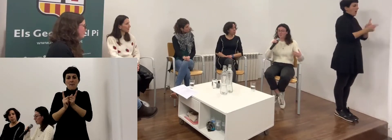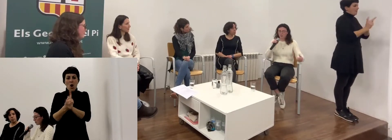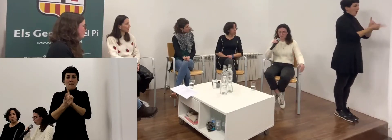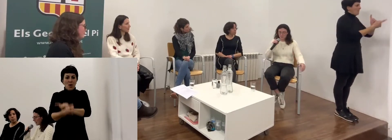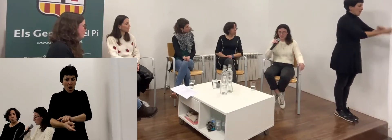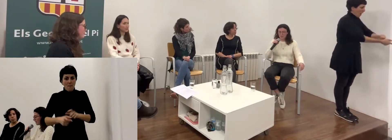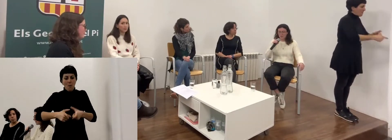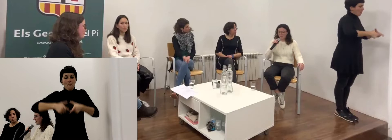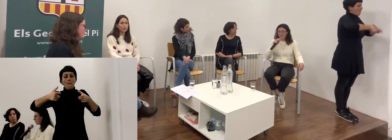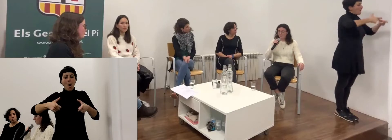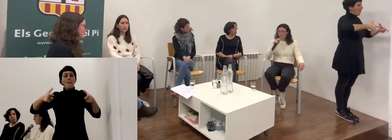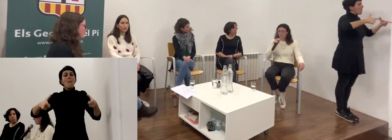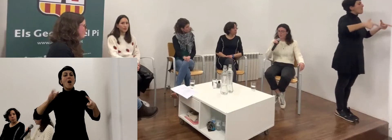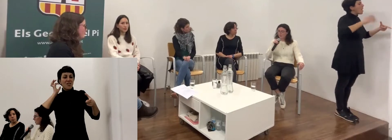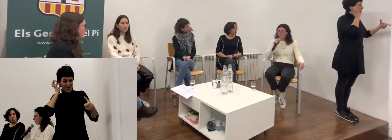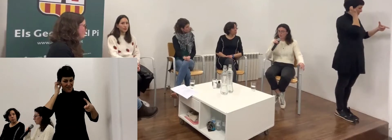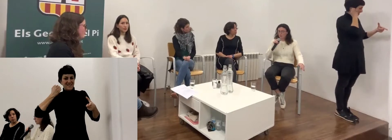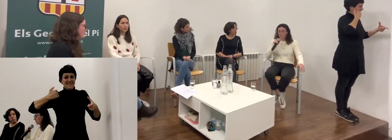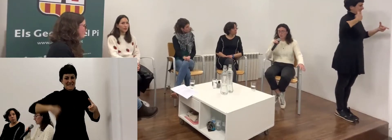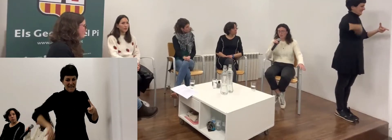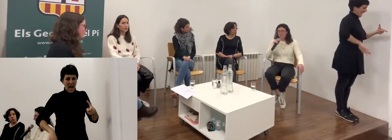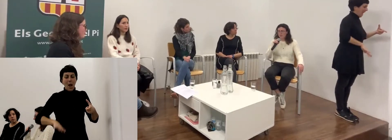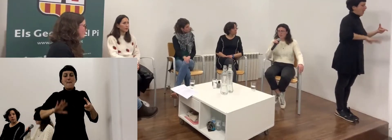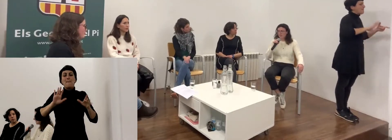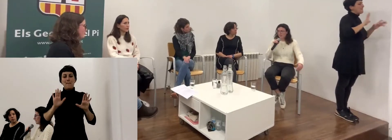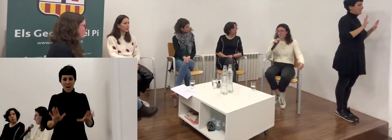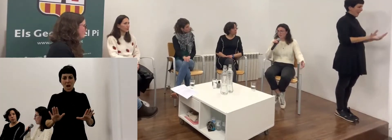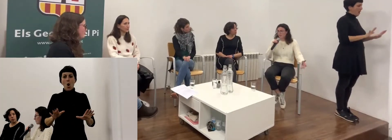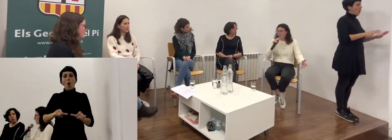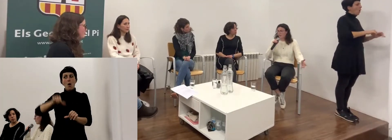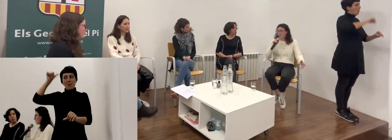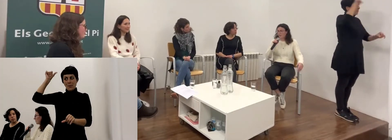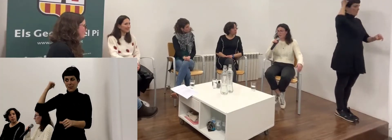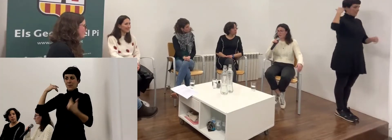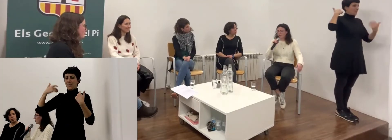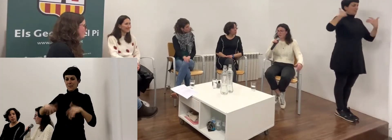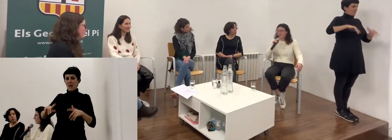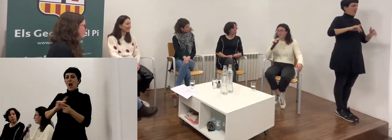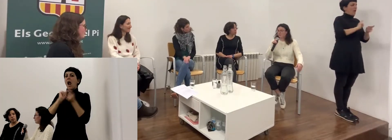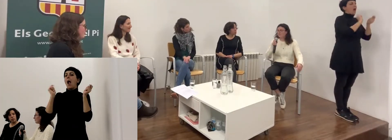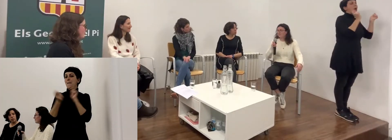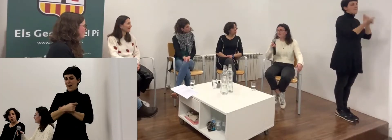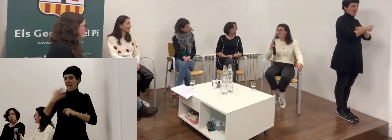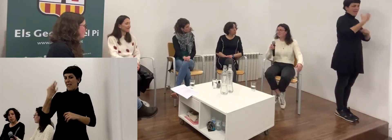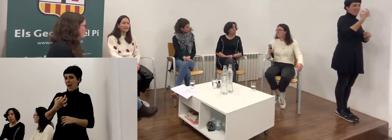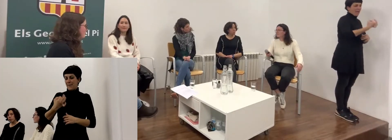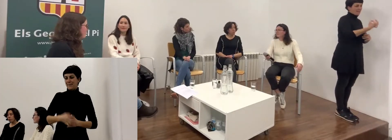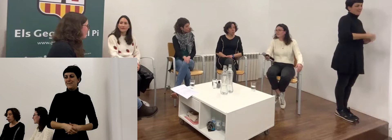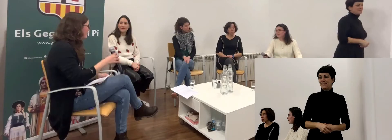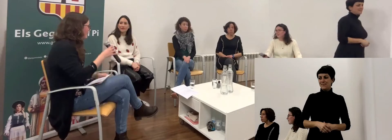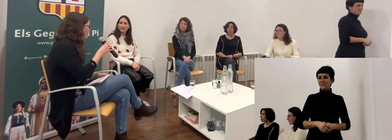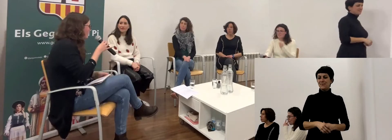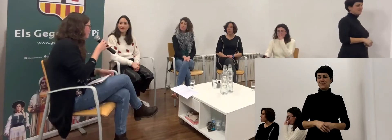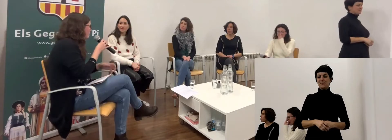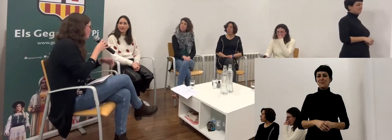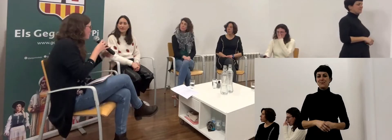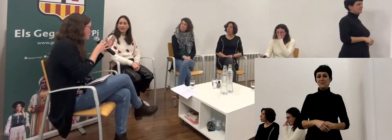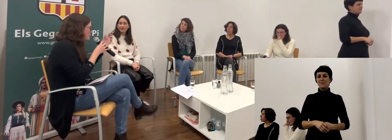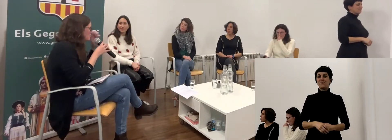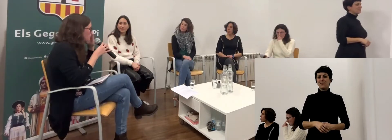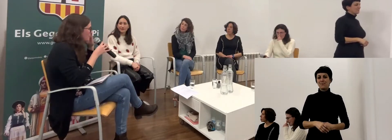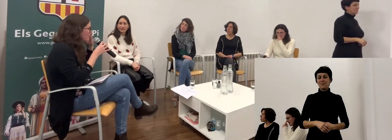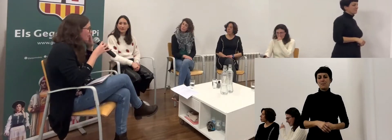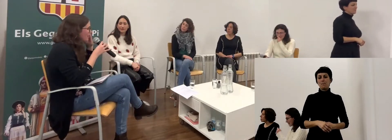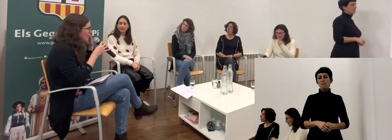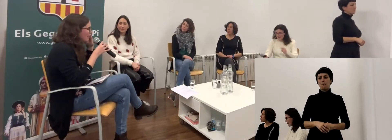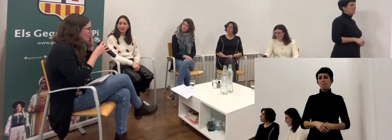vale, poc a poquet anem avançant, però sí com a curiositat sí que m'has fixat en això, al final. lligat una